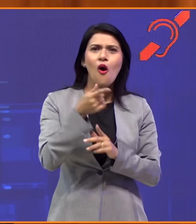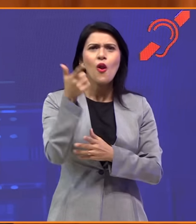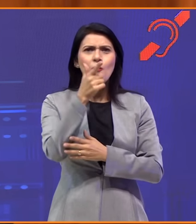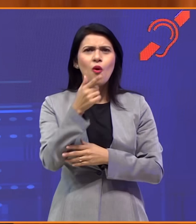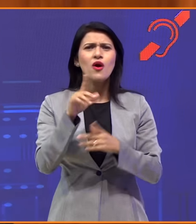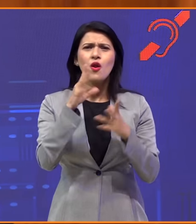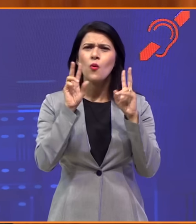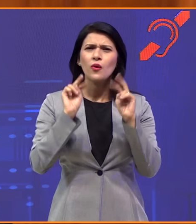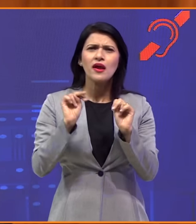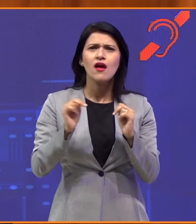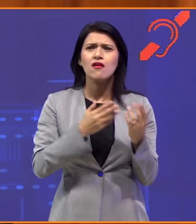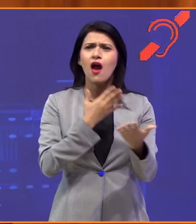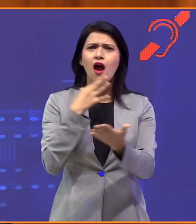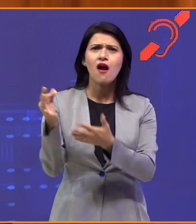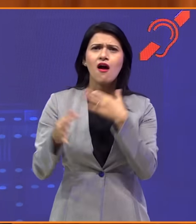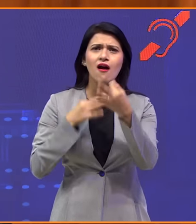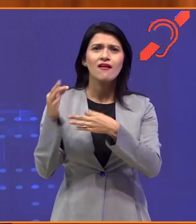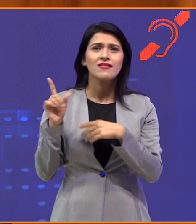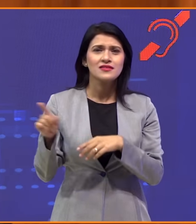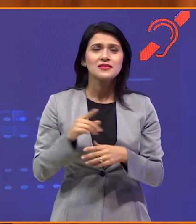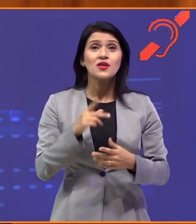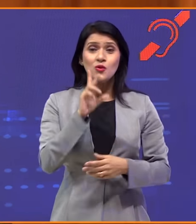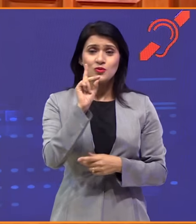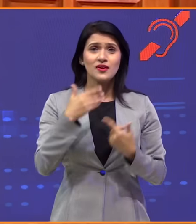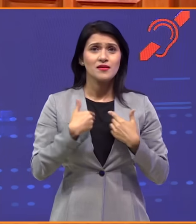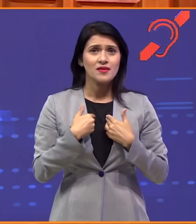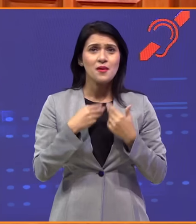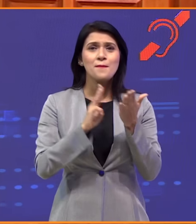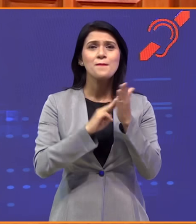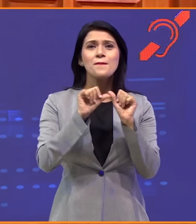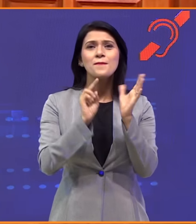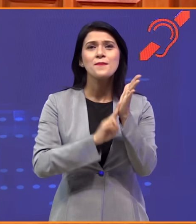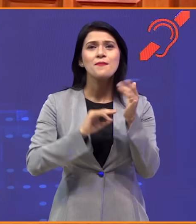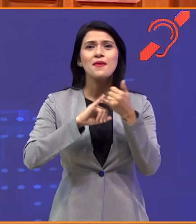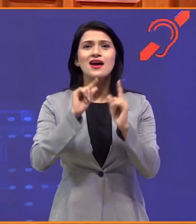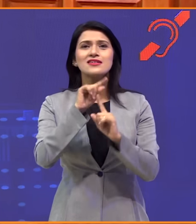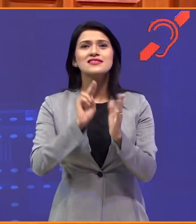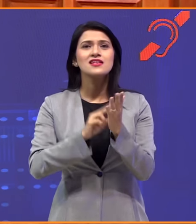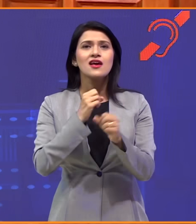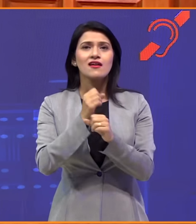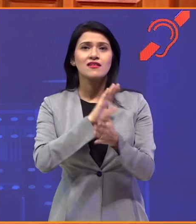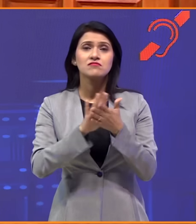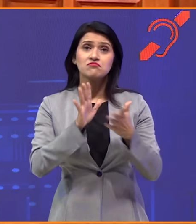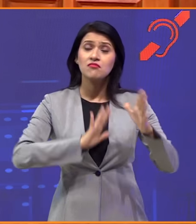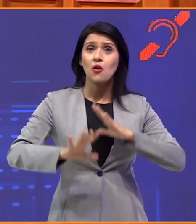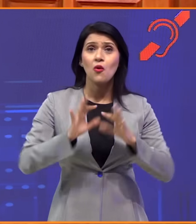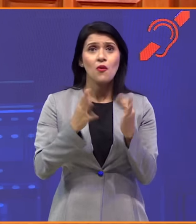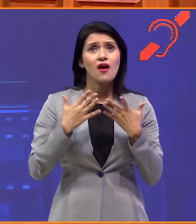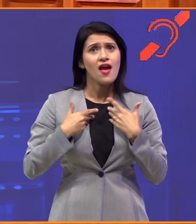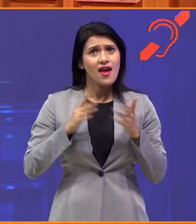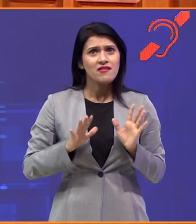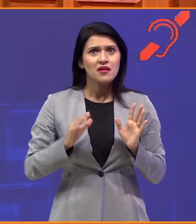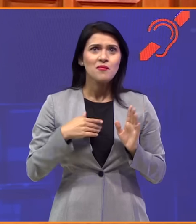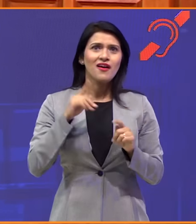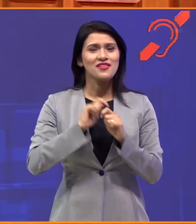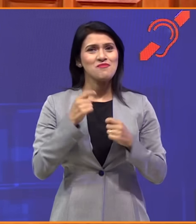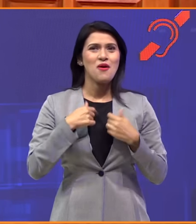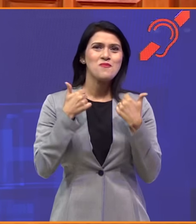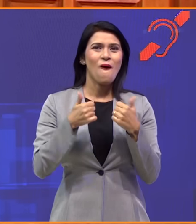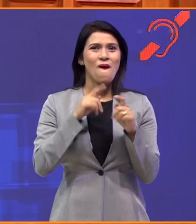में उसके पीछे पीछे और जिसने दूसरा वाला रोल जो किया था मान सिंह का मैंने किया था बड़ी कमाल की भूमिका भी थी और मुझे लगा कि मैंने बहुत कमाल